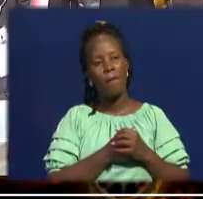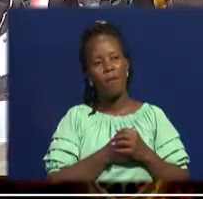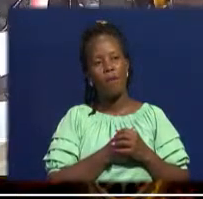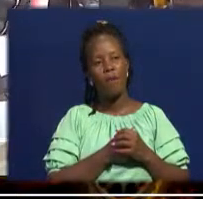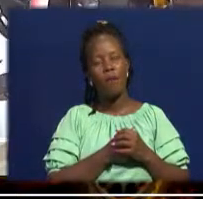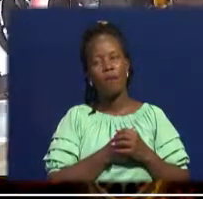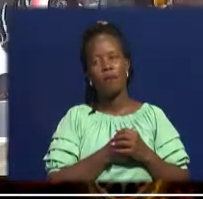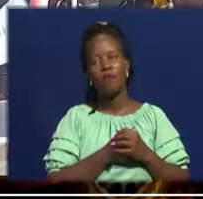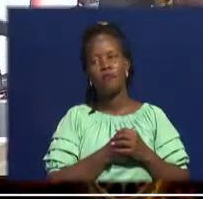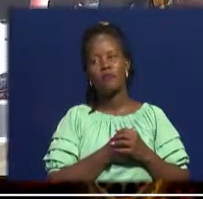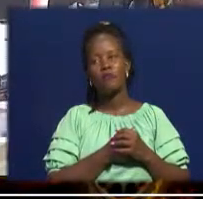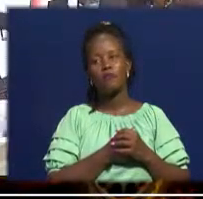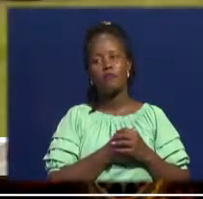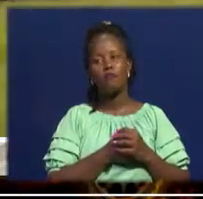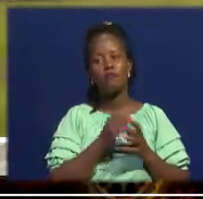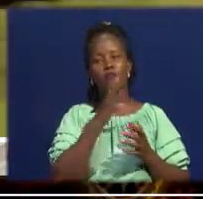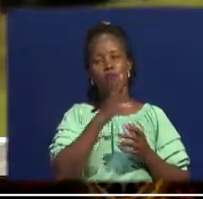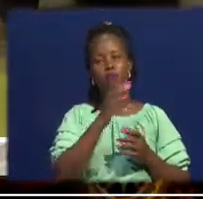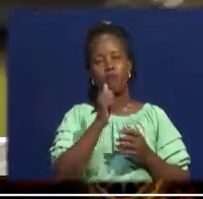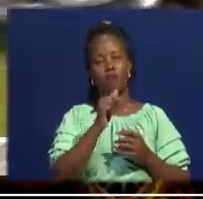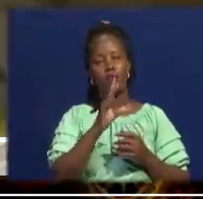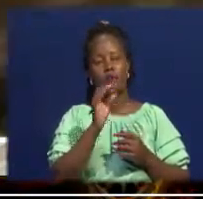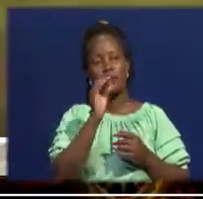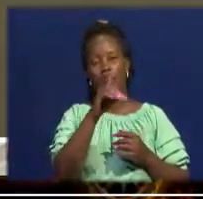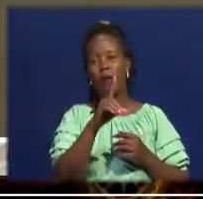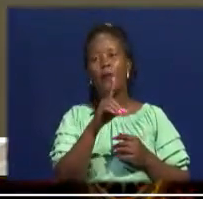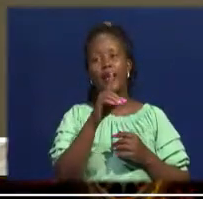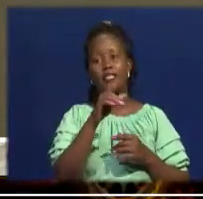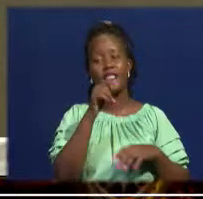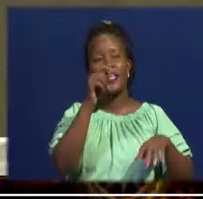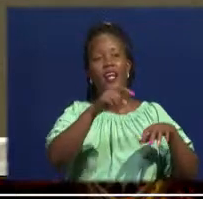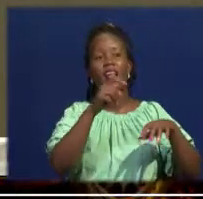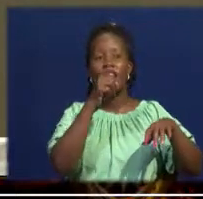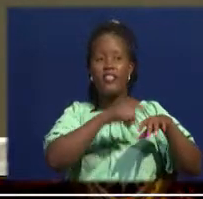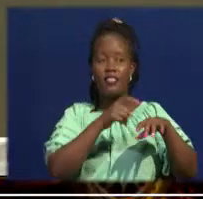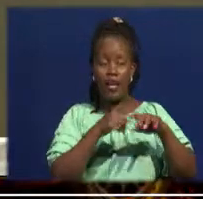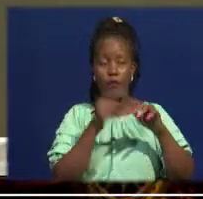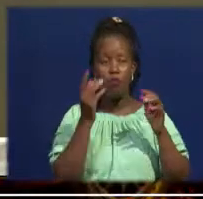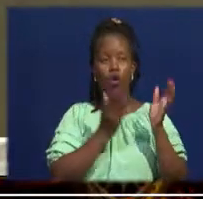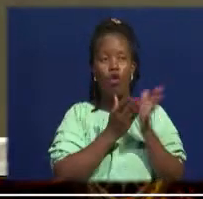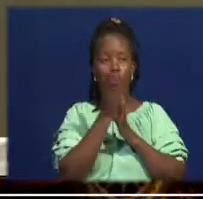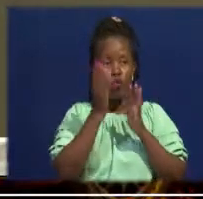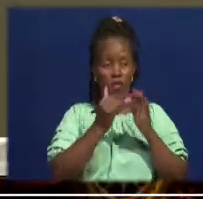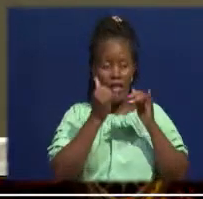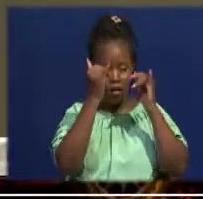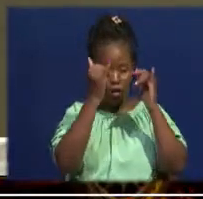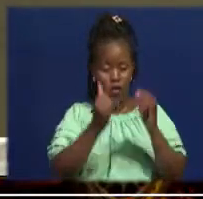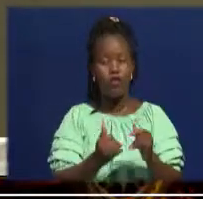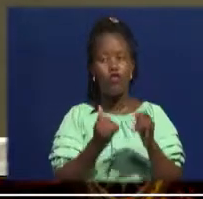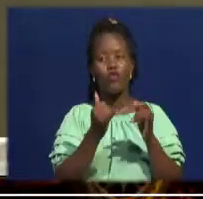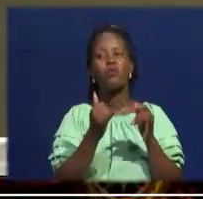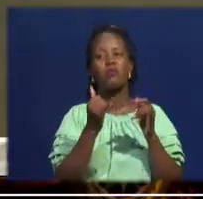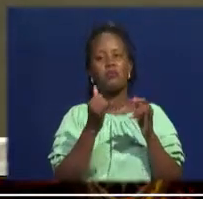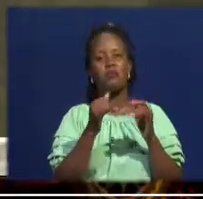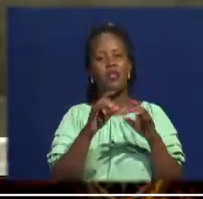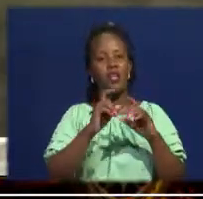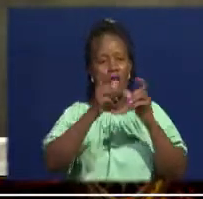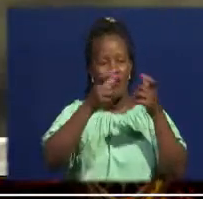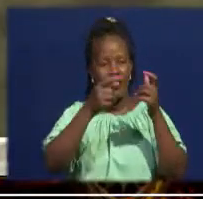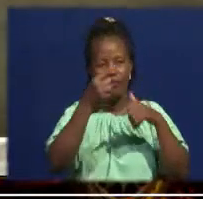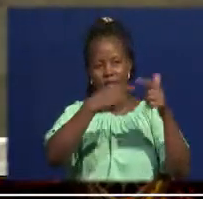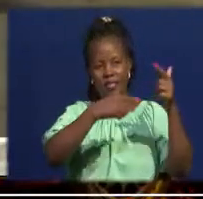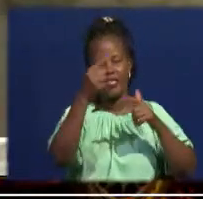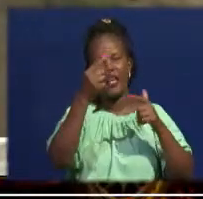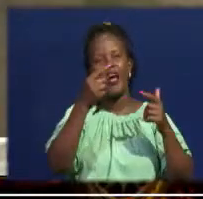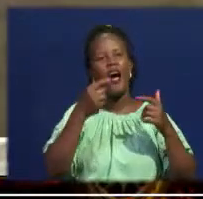kwamba Kalero Vanpera kwa wakati huu kulingana na mfumo mpya wa kutuza hawa madereva alama, ako na